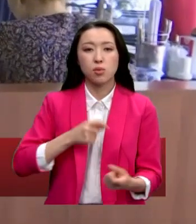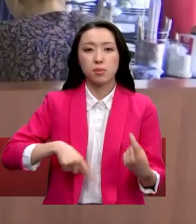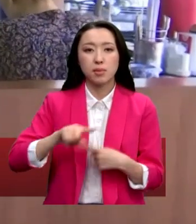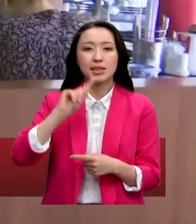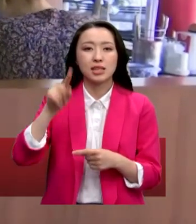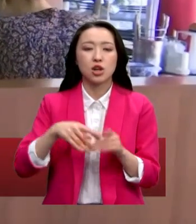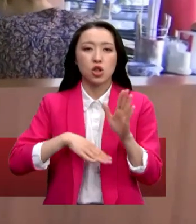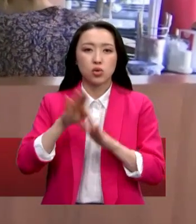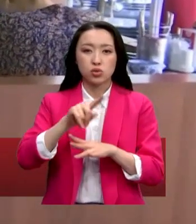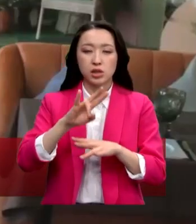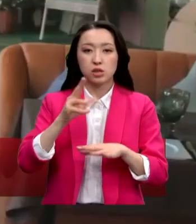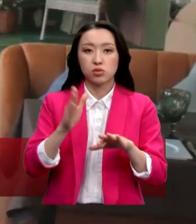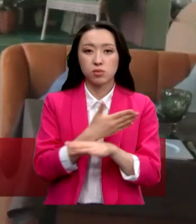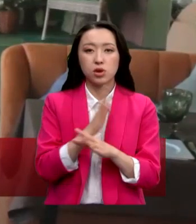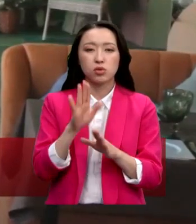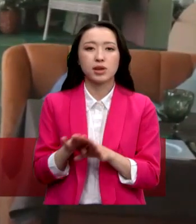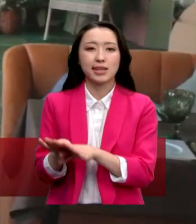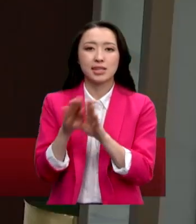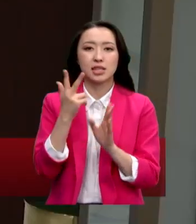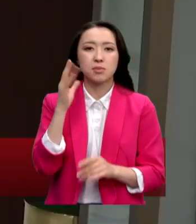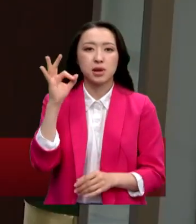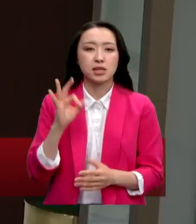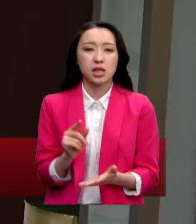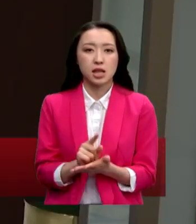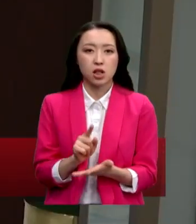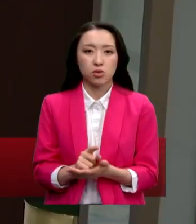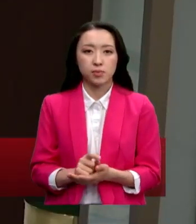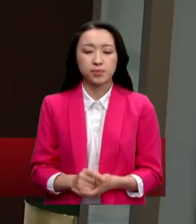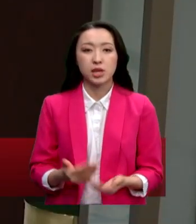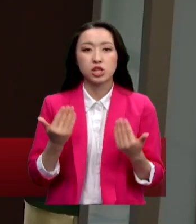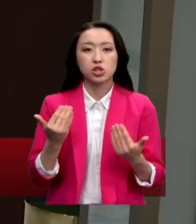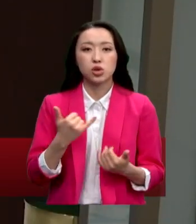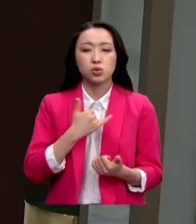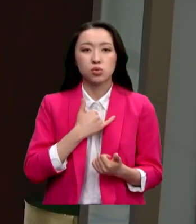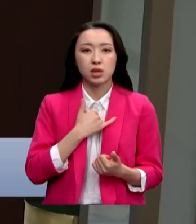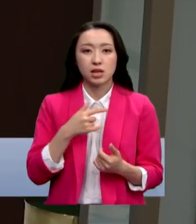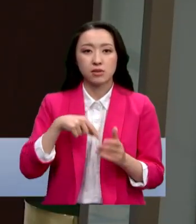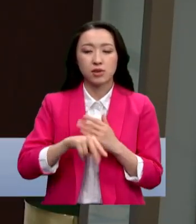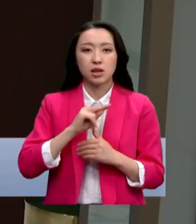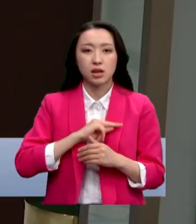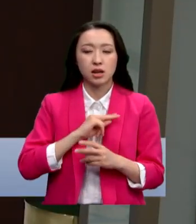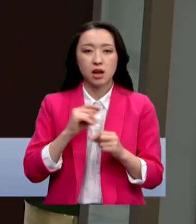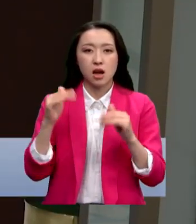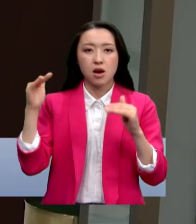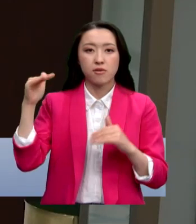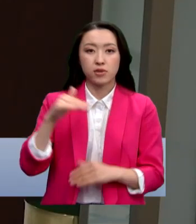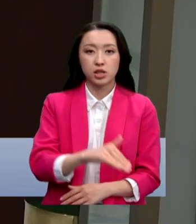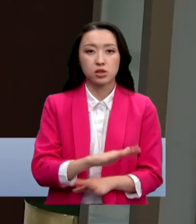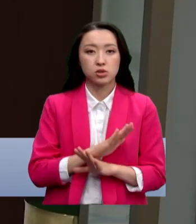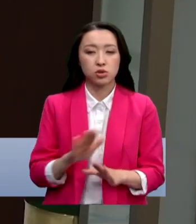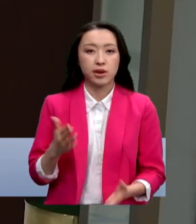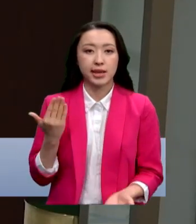требуют ввести единый 3% налог. Сейчас у нас не то, что стагнация в сфере, а у нас откат идет, вы понимаете, да?